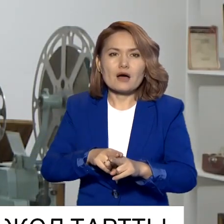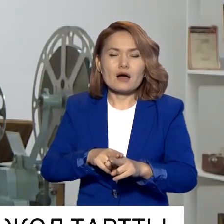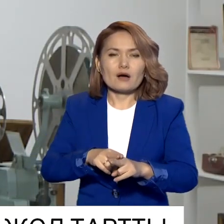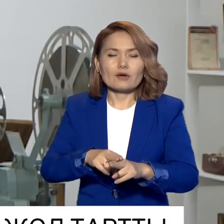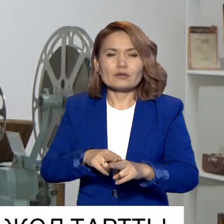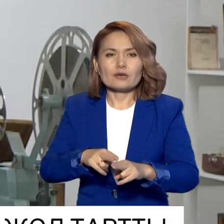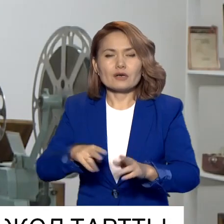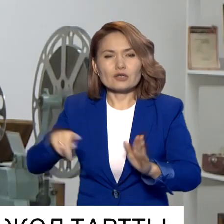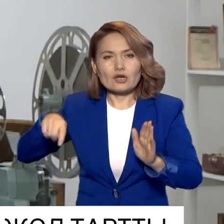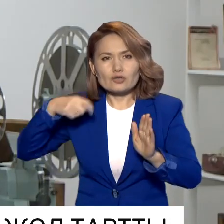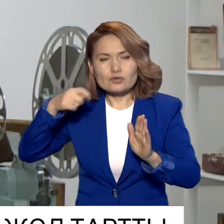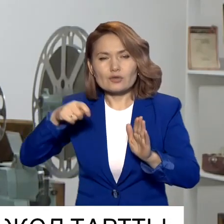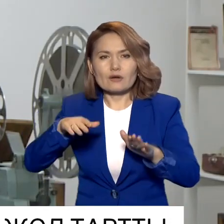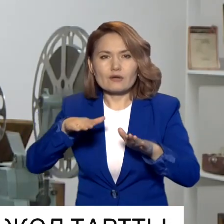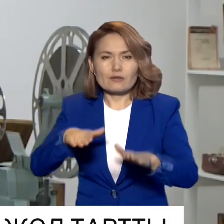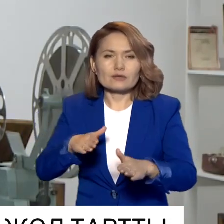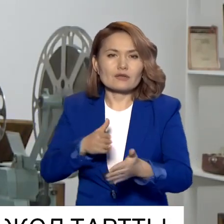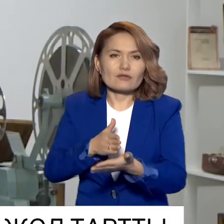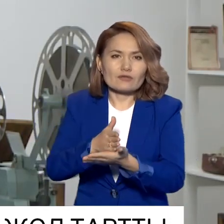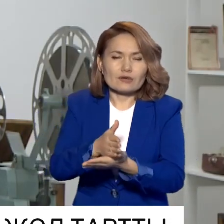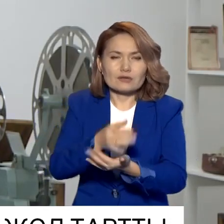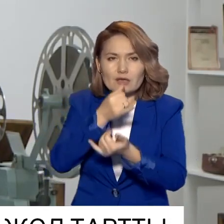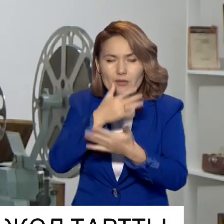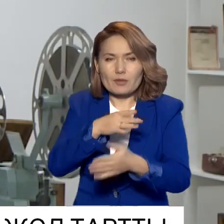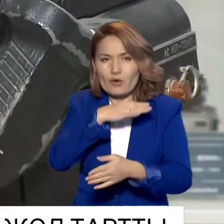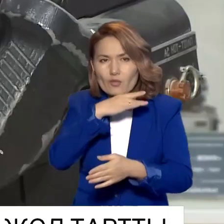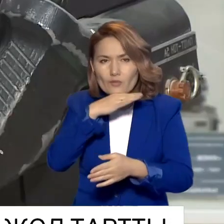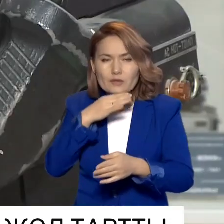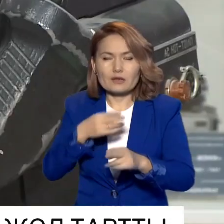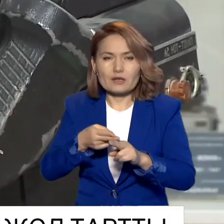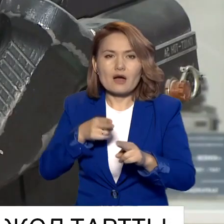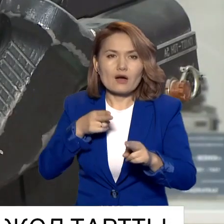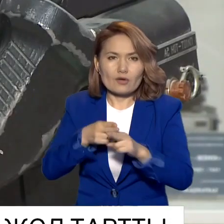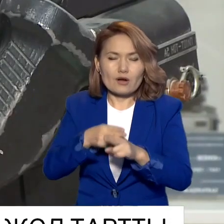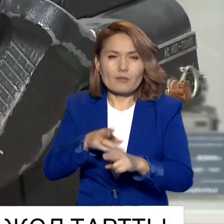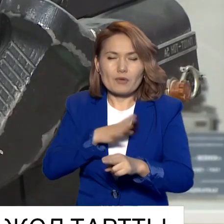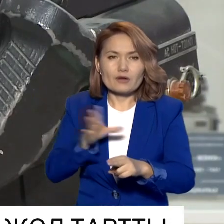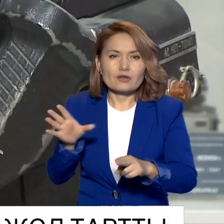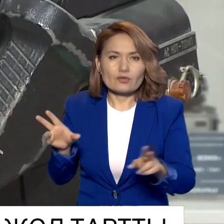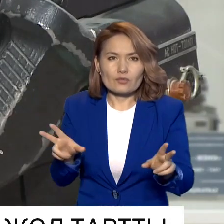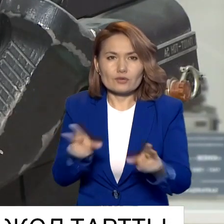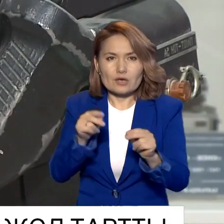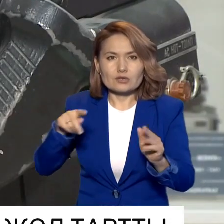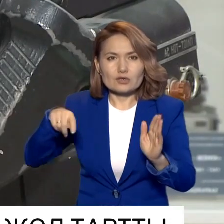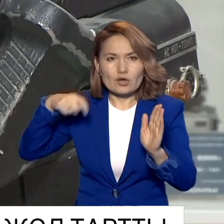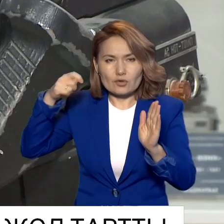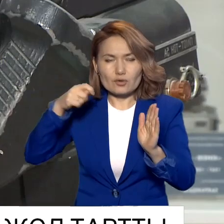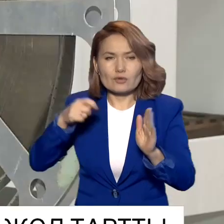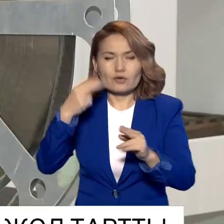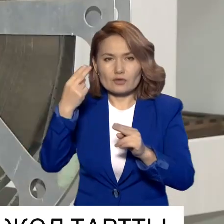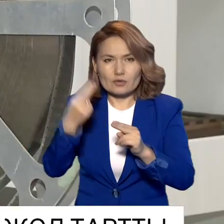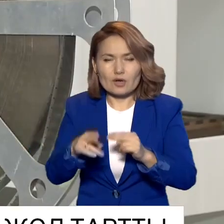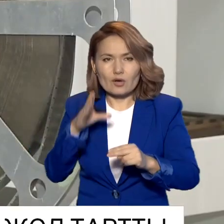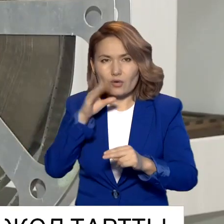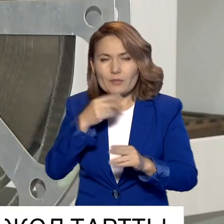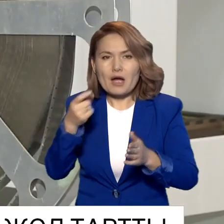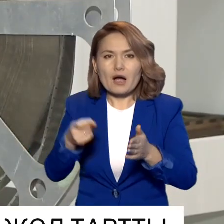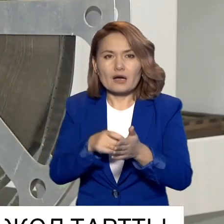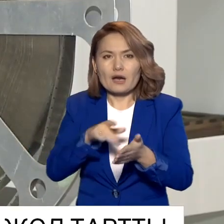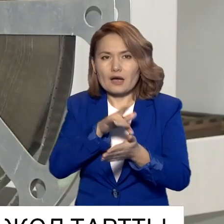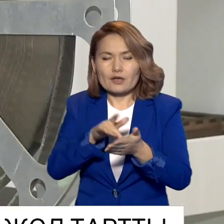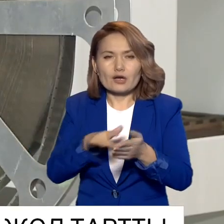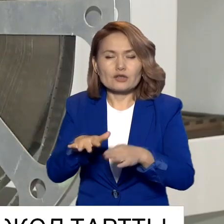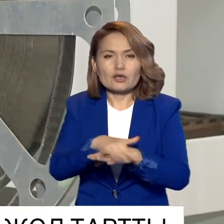кіргізбей қызыл болып кетті деп. Сол жерде қиыншылықтар болды. Бірақ сәтімен шықты деп айтуға болады. Қарағандыда негізі киноны жақсы көретін